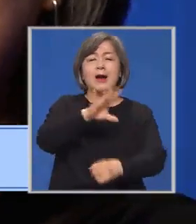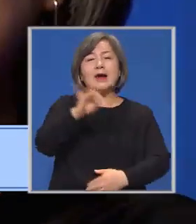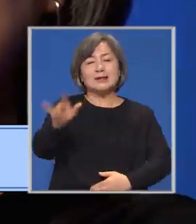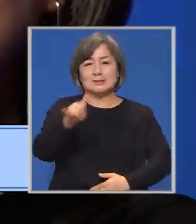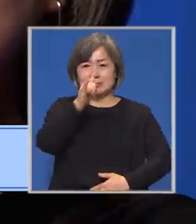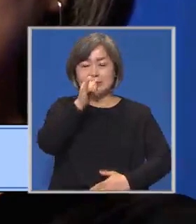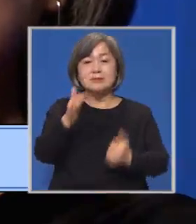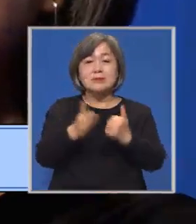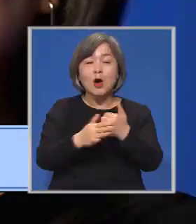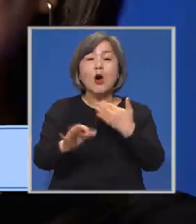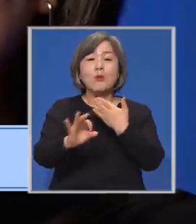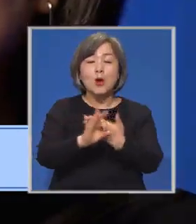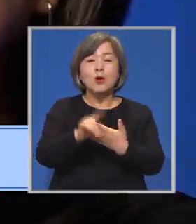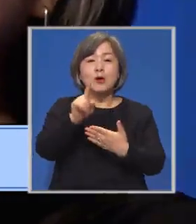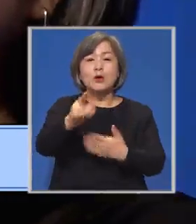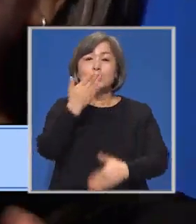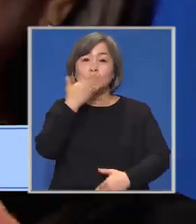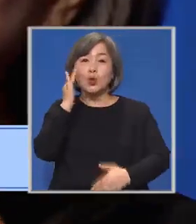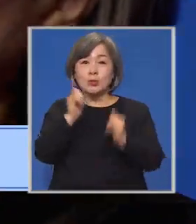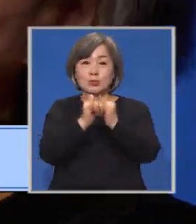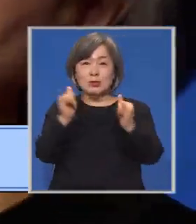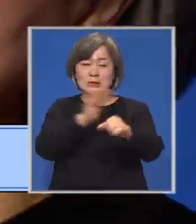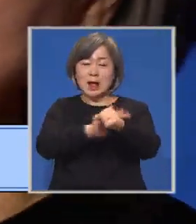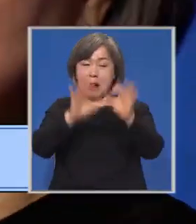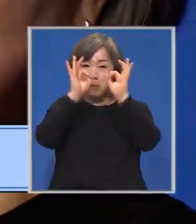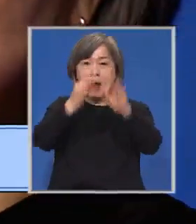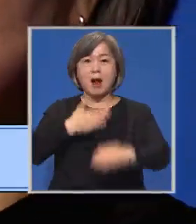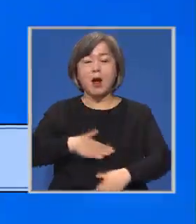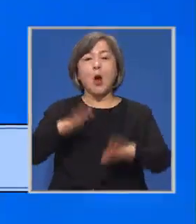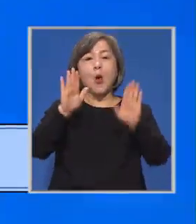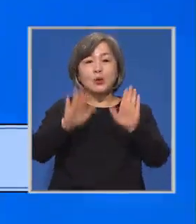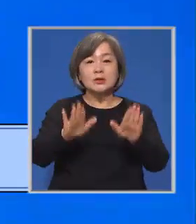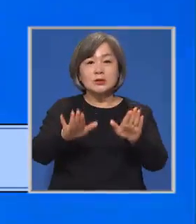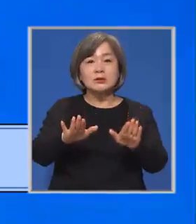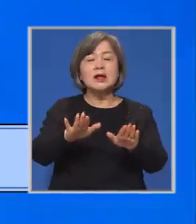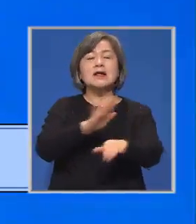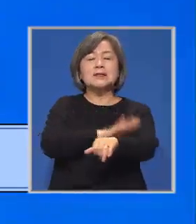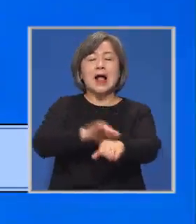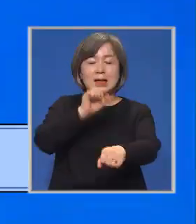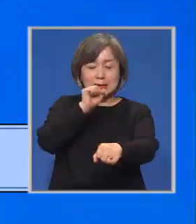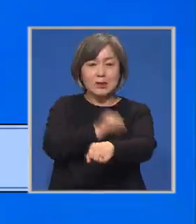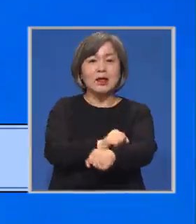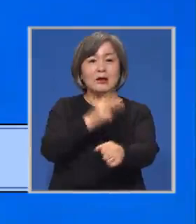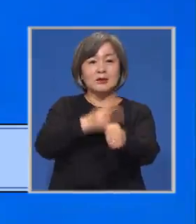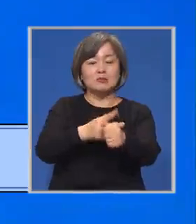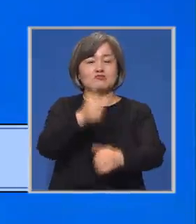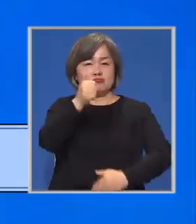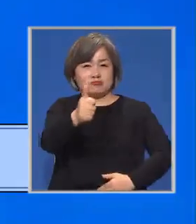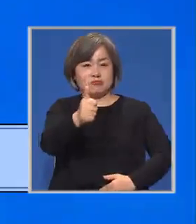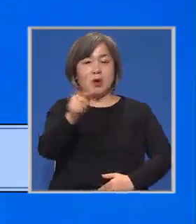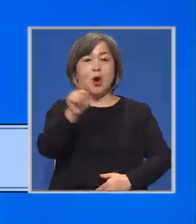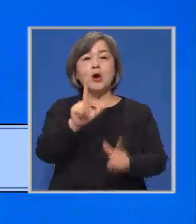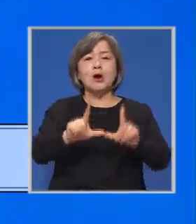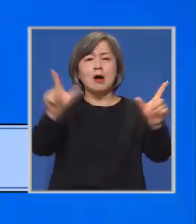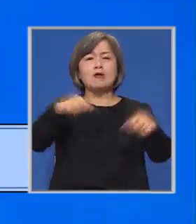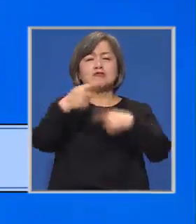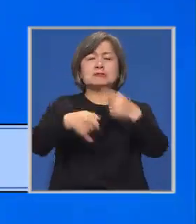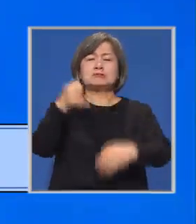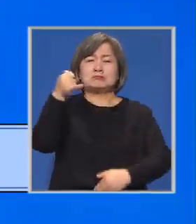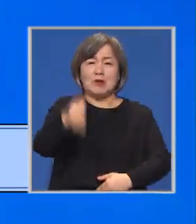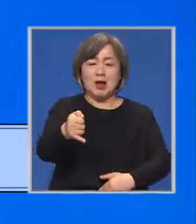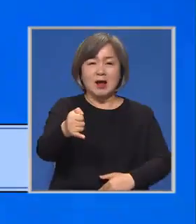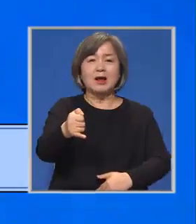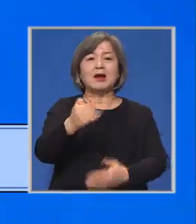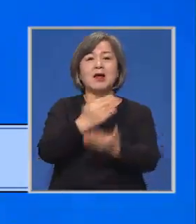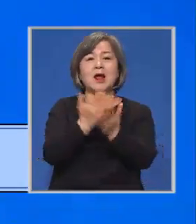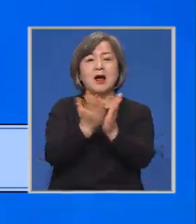때가 가끔 있거든요. 그러면 왜 없겠어요? 그걸 농인분들이 너무 잘 아시는 거죠. 오늘은 잘 됐다, 선생님 최고. 어떤 데는 선생님 꽝,